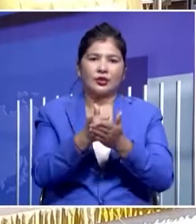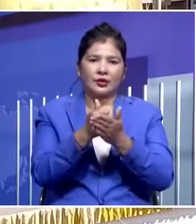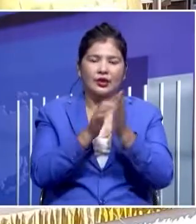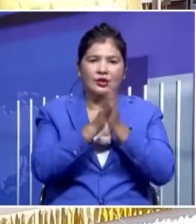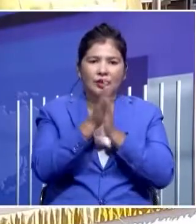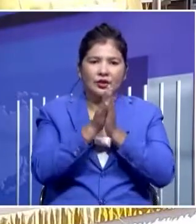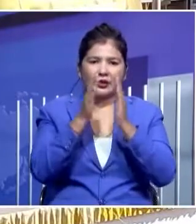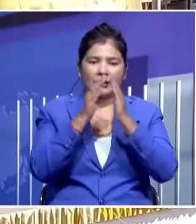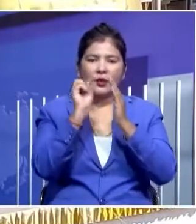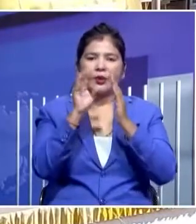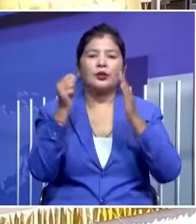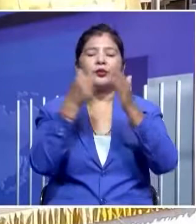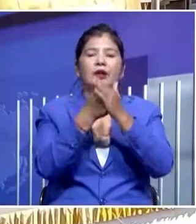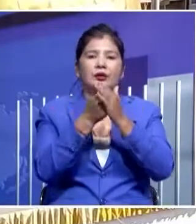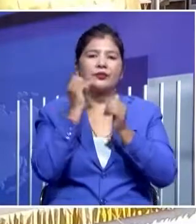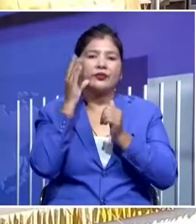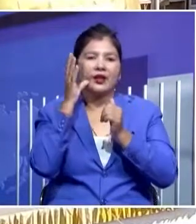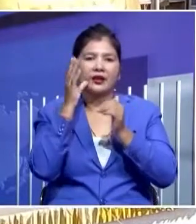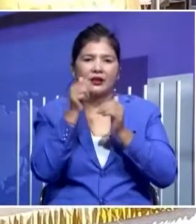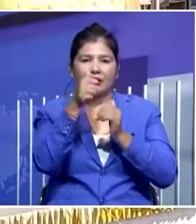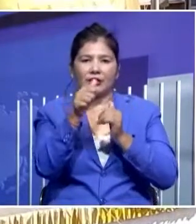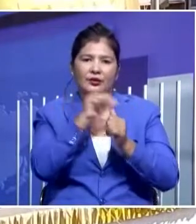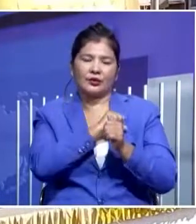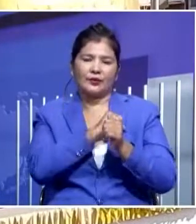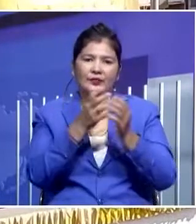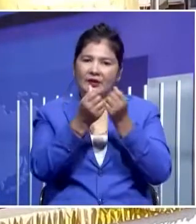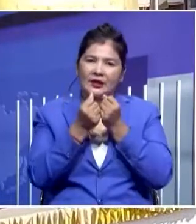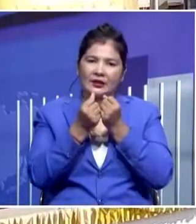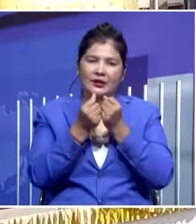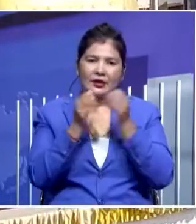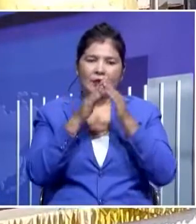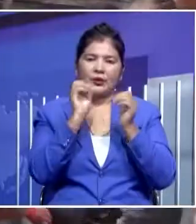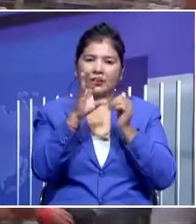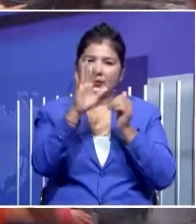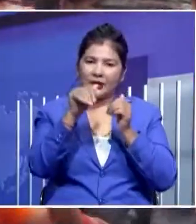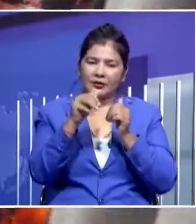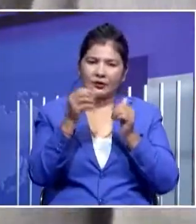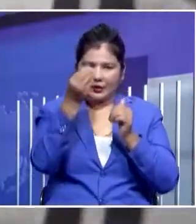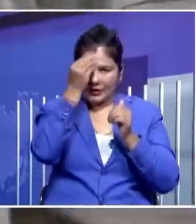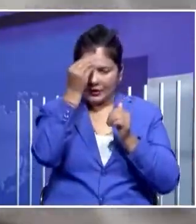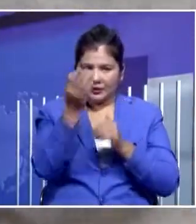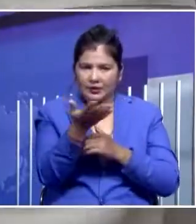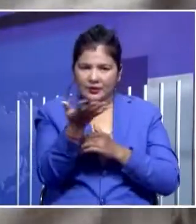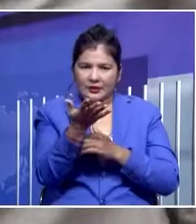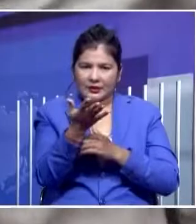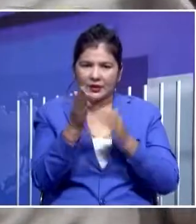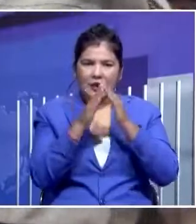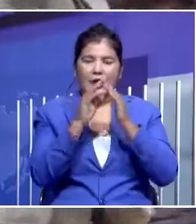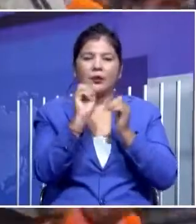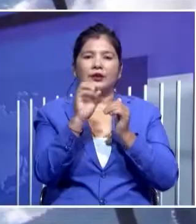मन्दिरसम्म पुर्याइएको हो। आज बिहानै जङ्गल पुगेर लिङ्गो तानेर मन्दिरसम्म ल्याइएको छ। घटस्थापनाको दिन चन्दननाथ मन्दिरमा